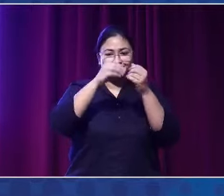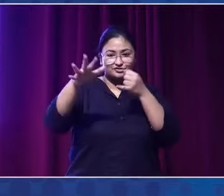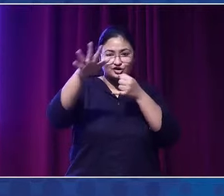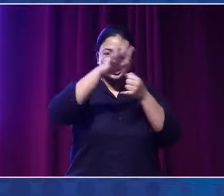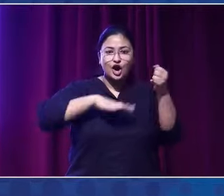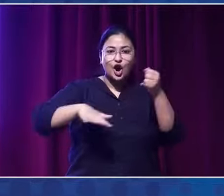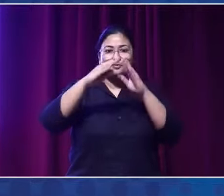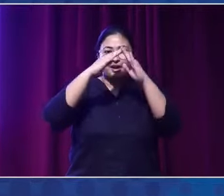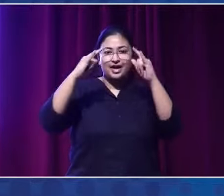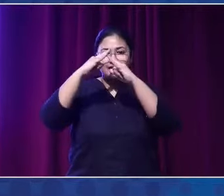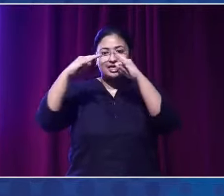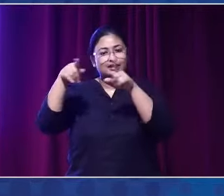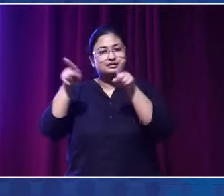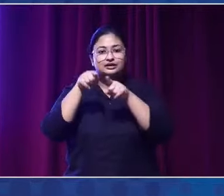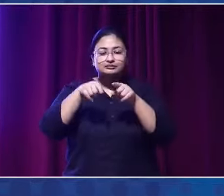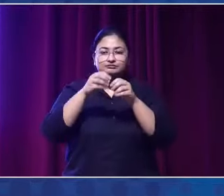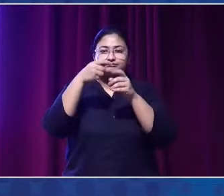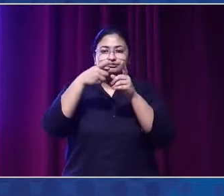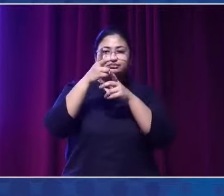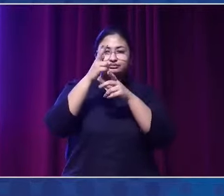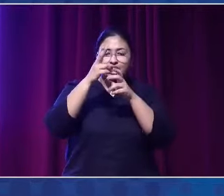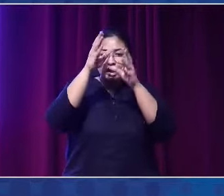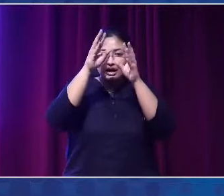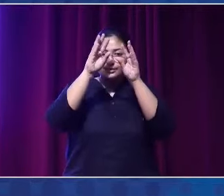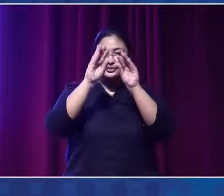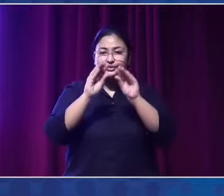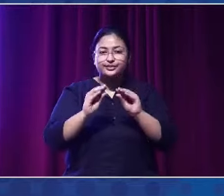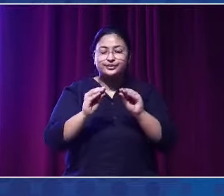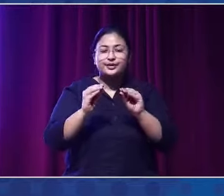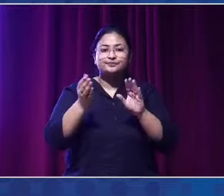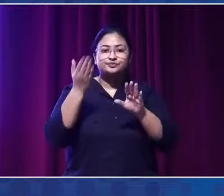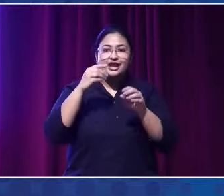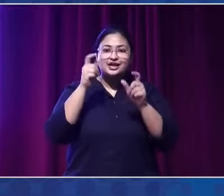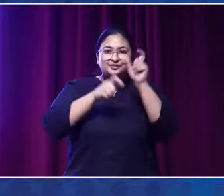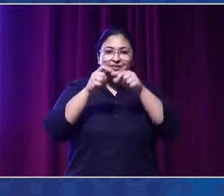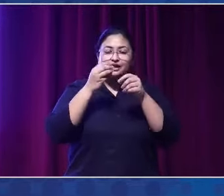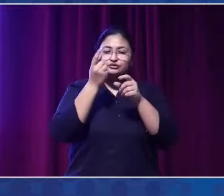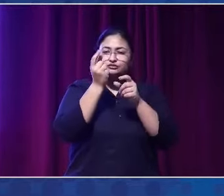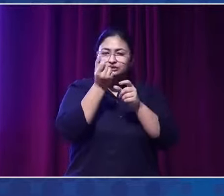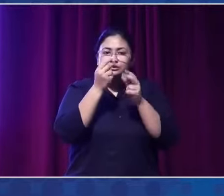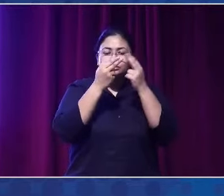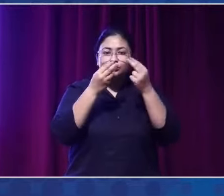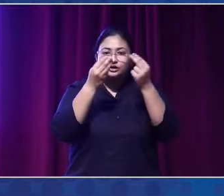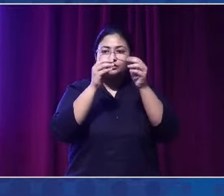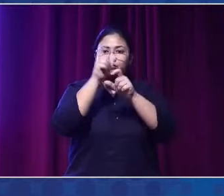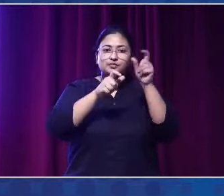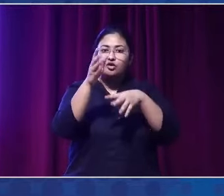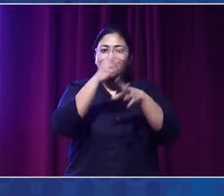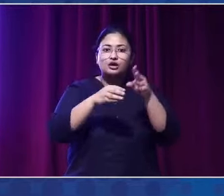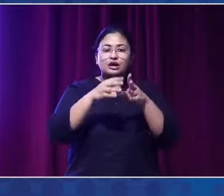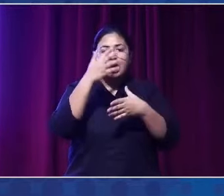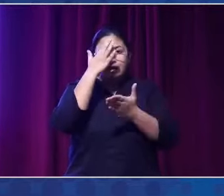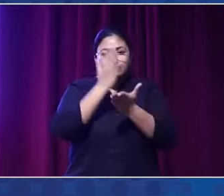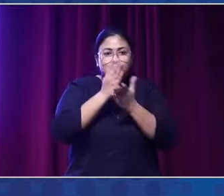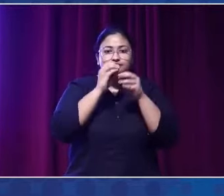तो फिर उसे शूट करने में देर लगी, हमारी बात देर करने की सुनते भी कम है, पहले उड़ता जाते तेजी से, नीचे देर से आता है, वो उड़ा, फिर